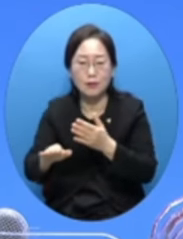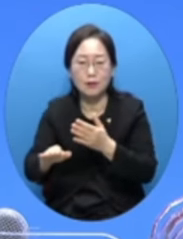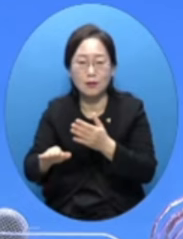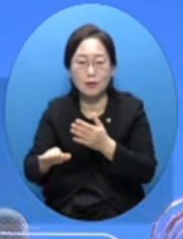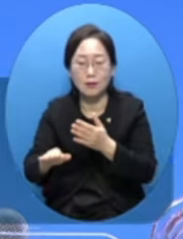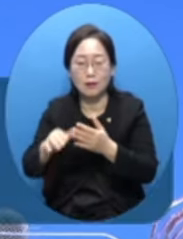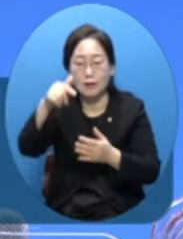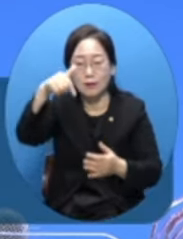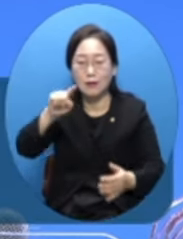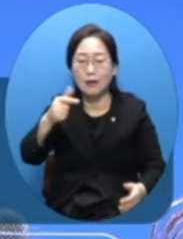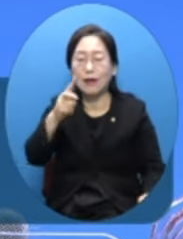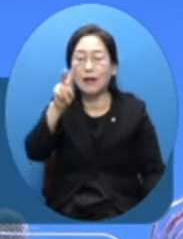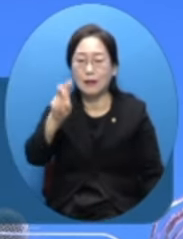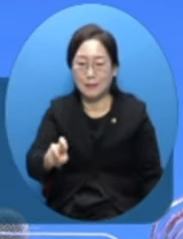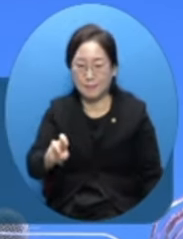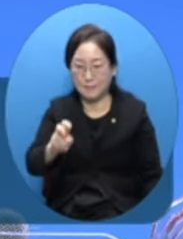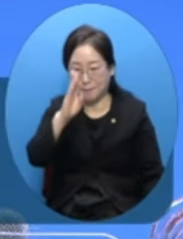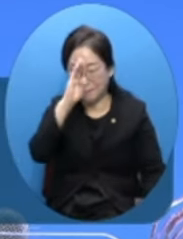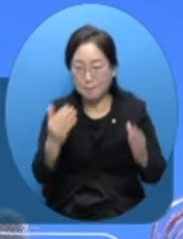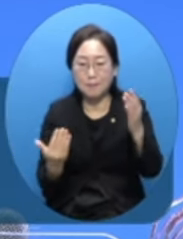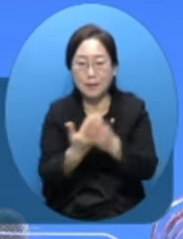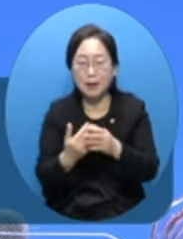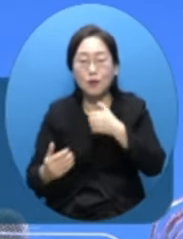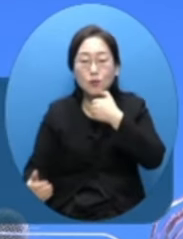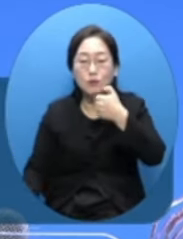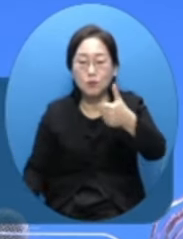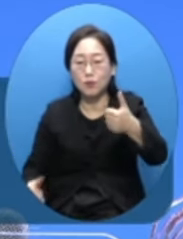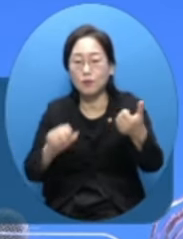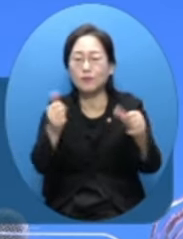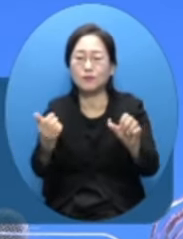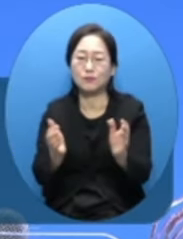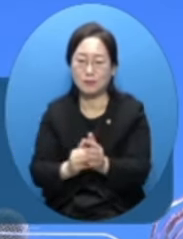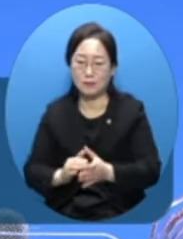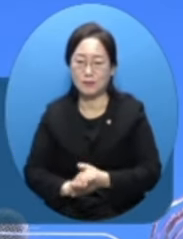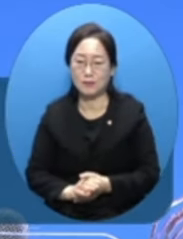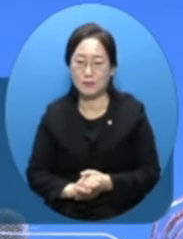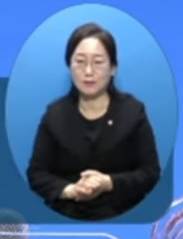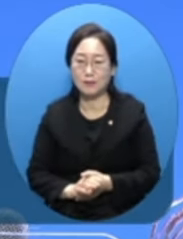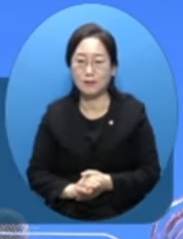간암에 걸리셔서 55세에 돌아가셨습니다.